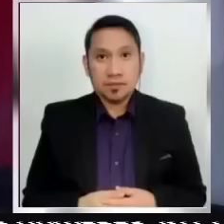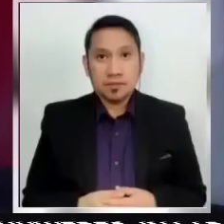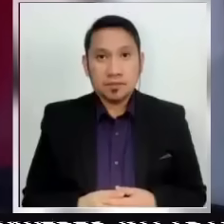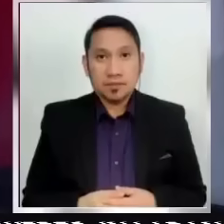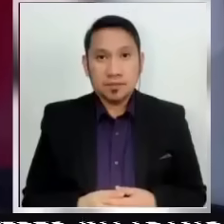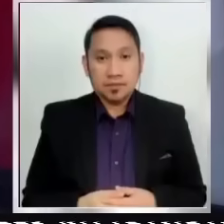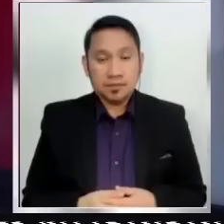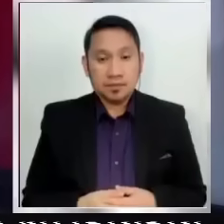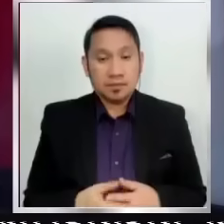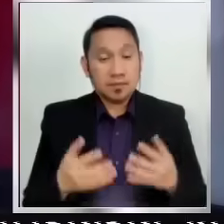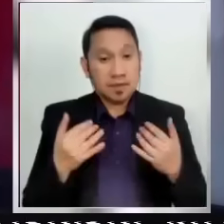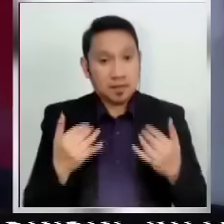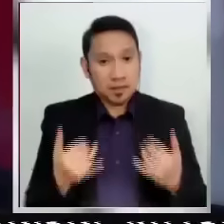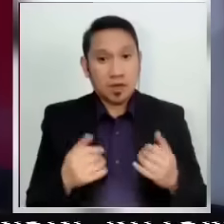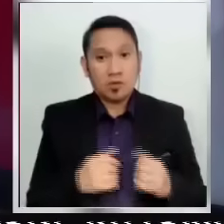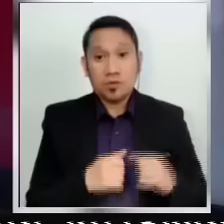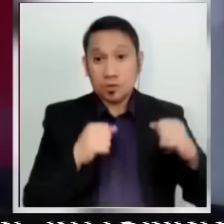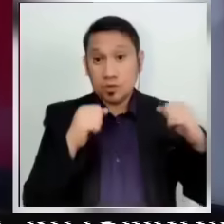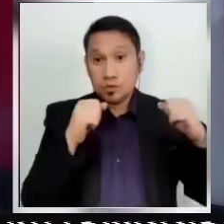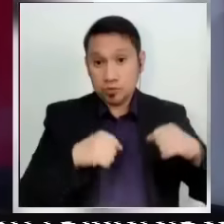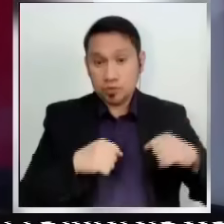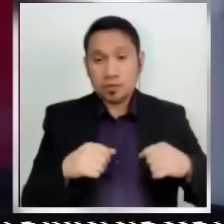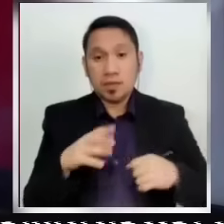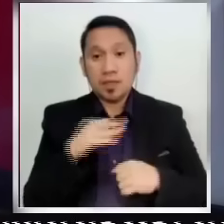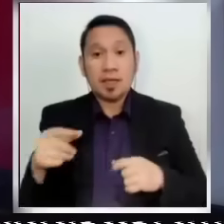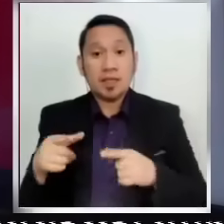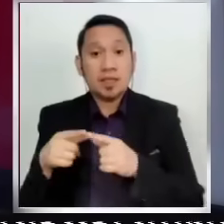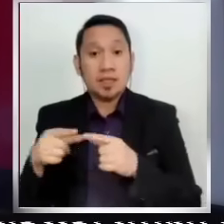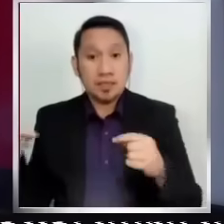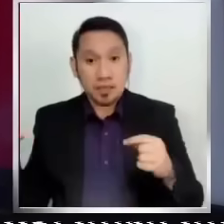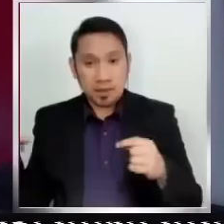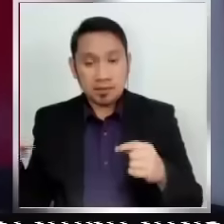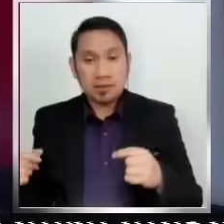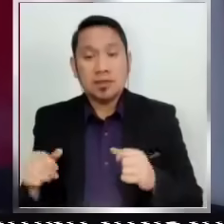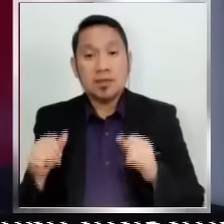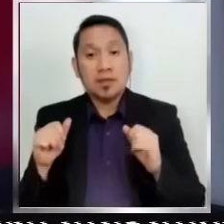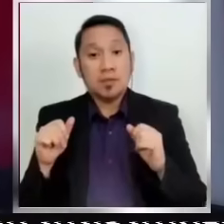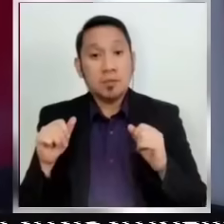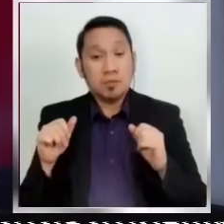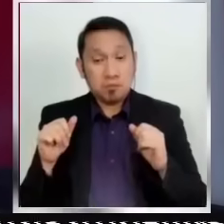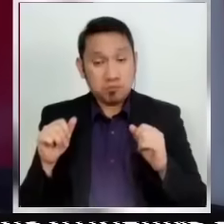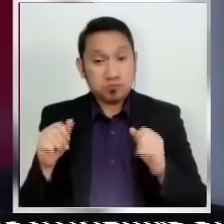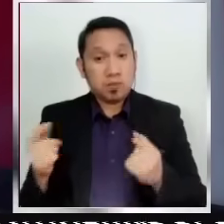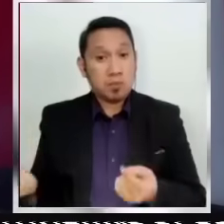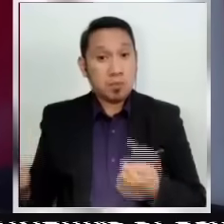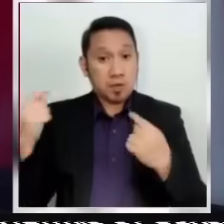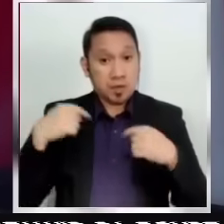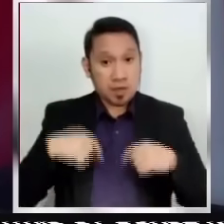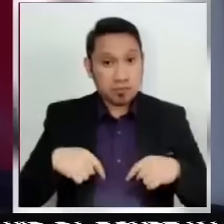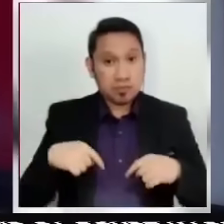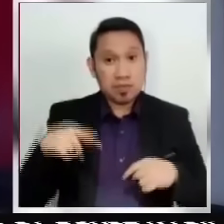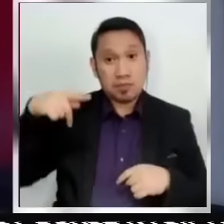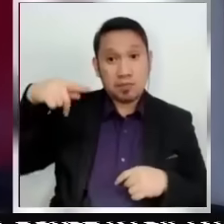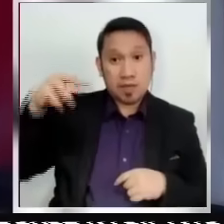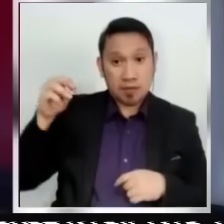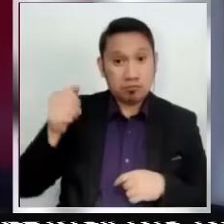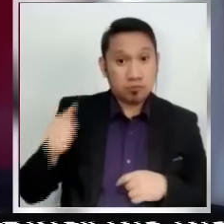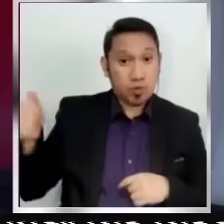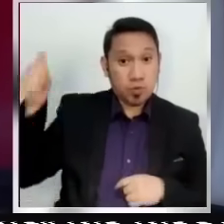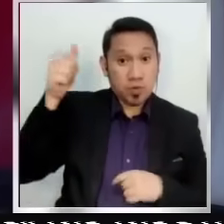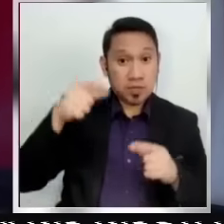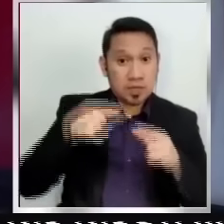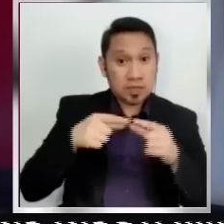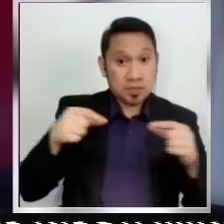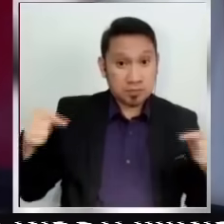Pinaplansya na ang kasunduan ng Pilipinas at Japan na posibleng lagdaan sa official visit ng Japanese Prime Minister sa Pilipinas simula bukas. Ang